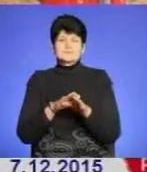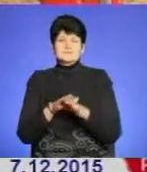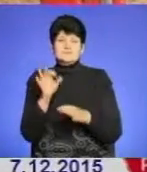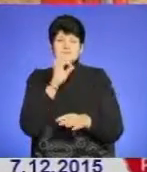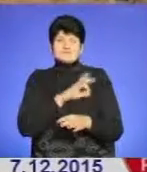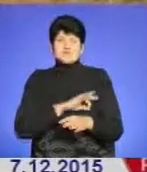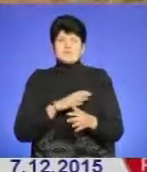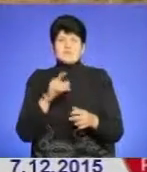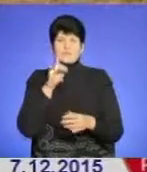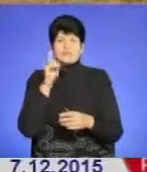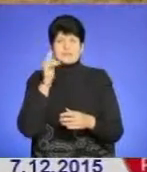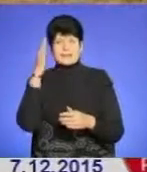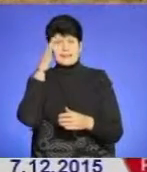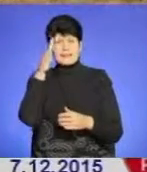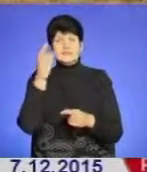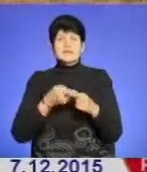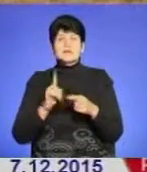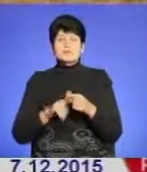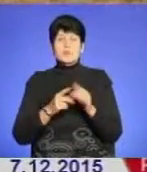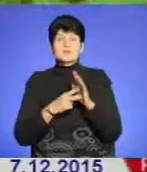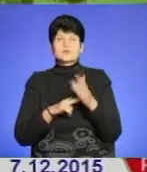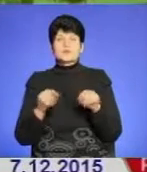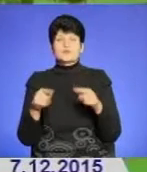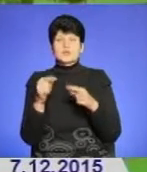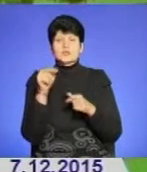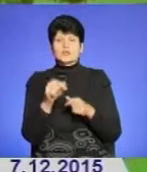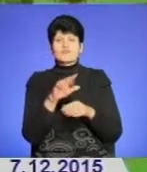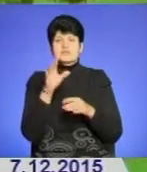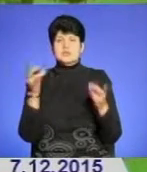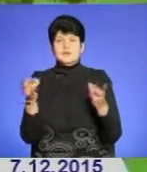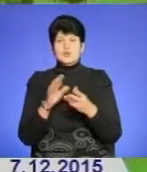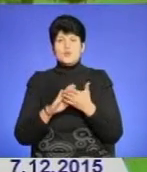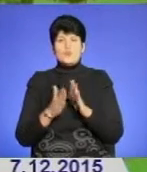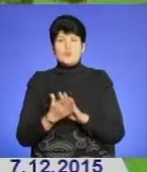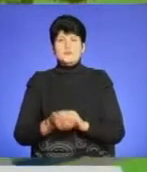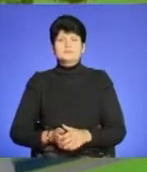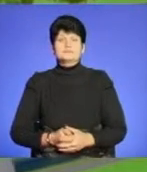футбольним талантам. Для цього він планує створити тут усі необхідні умови.